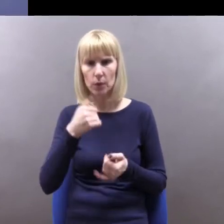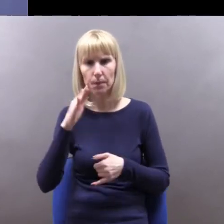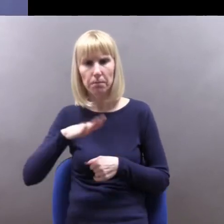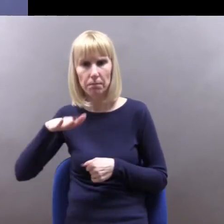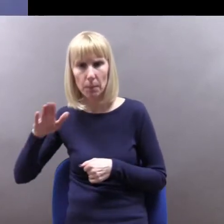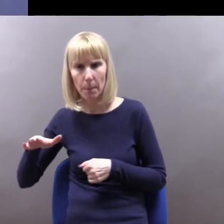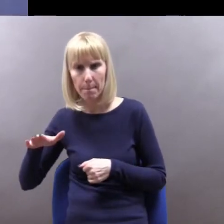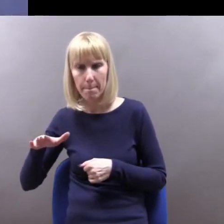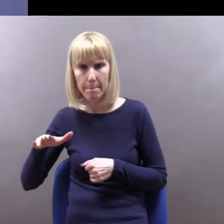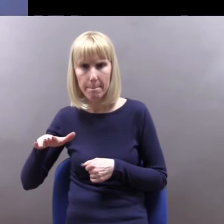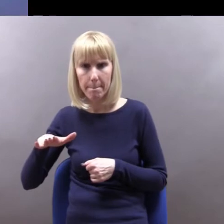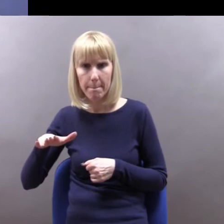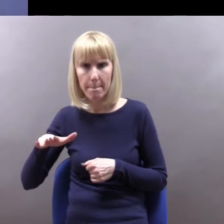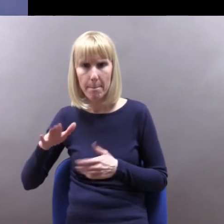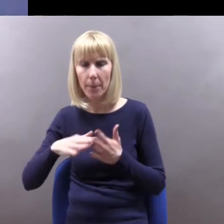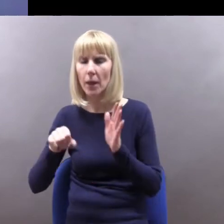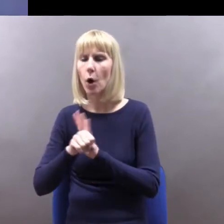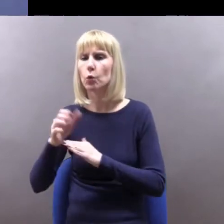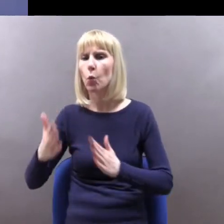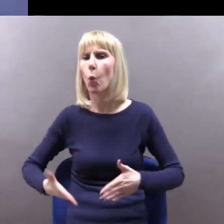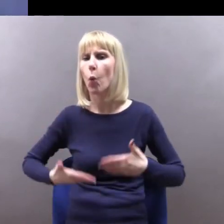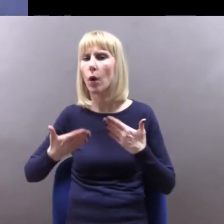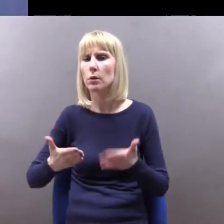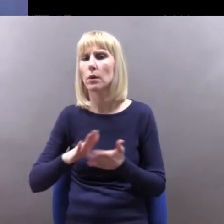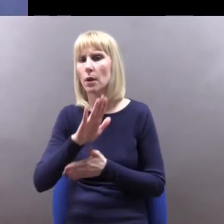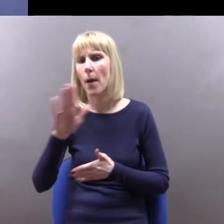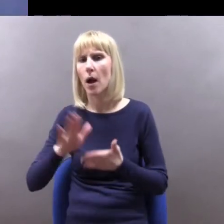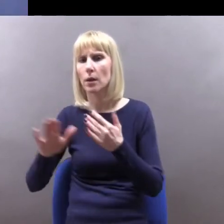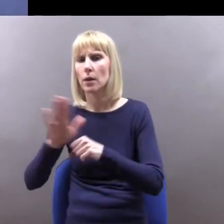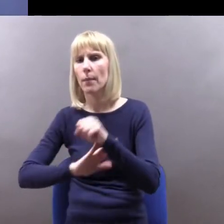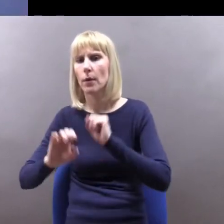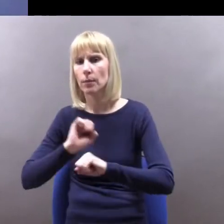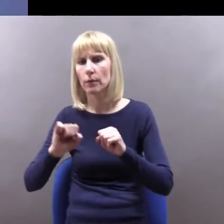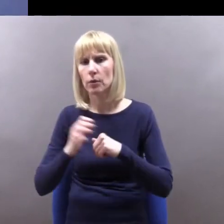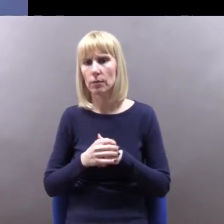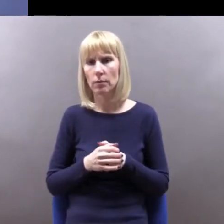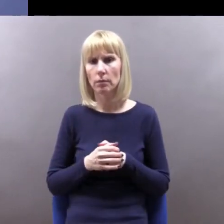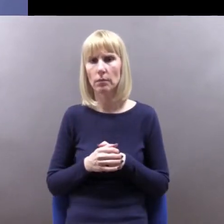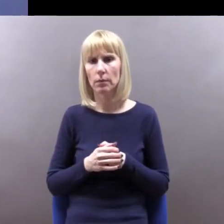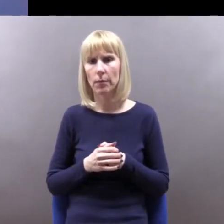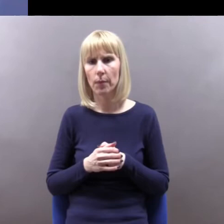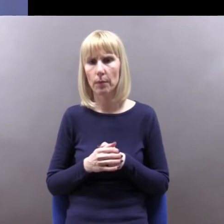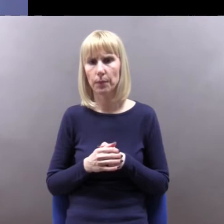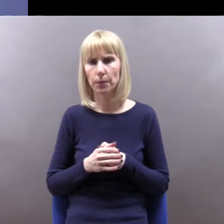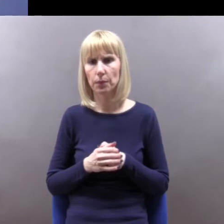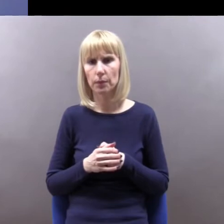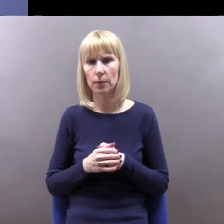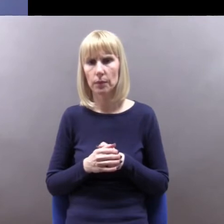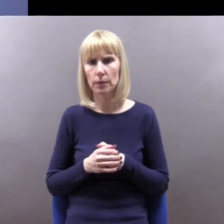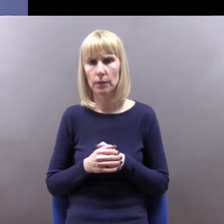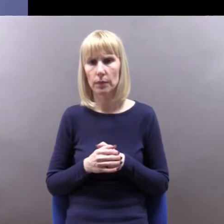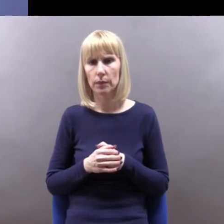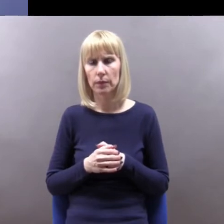no powiedzmy dziecko, które od urodzenia no ma tam jakąś swoją niepełnosprawność, no to oczywiście